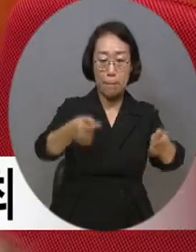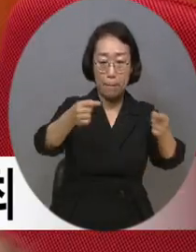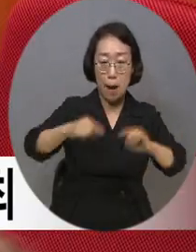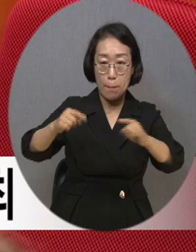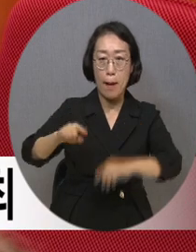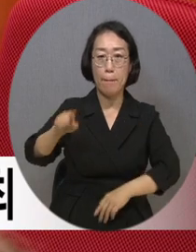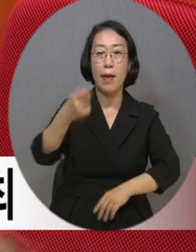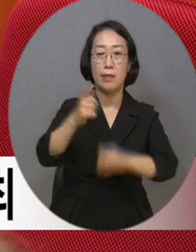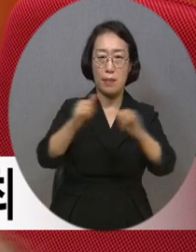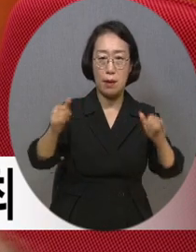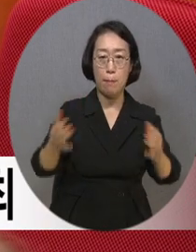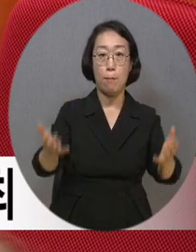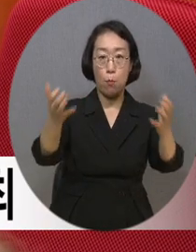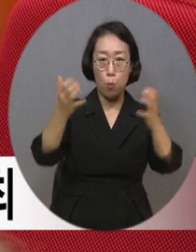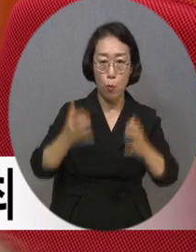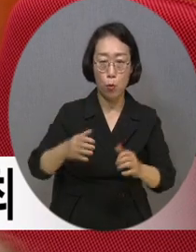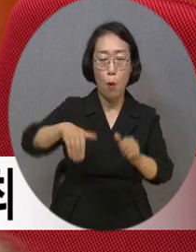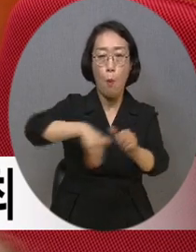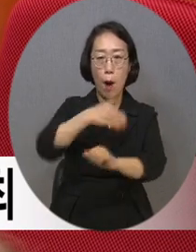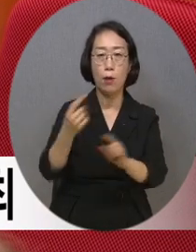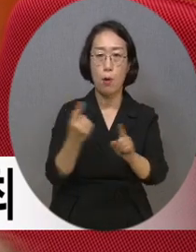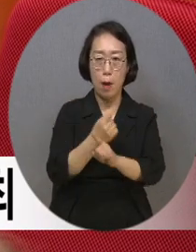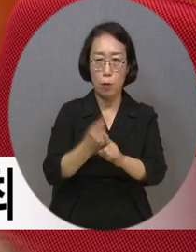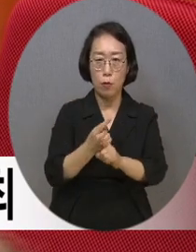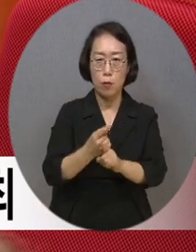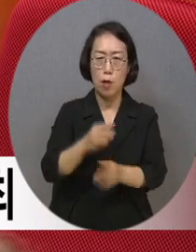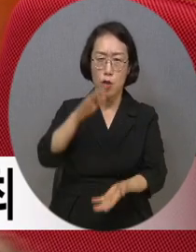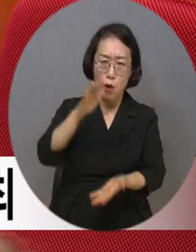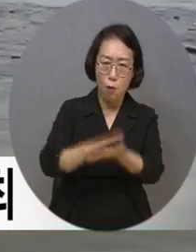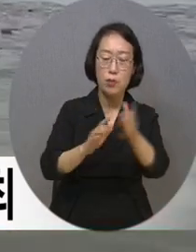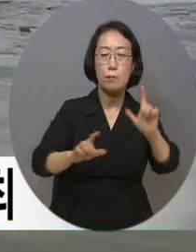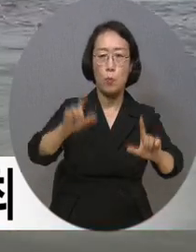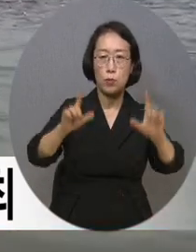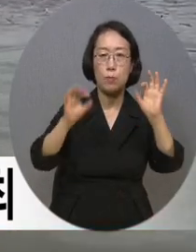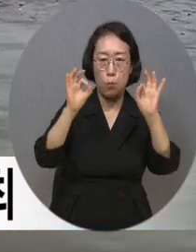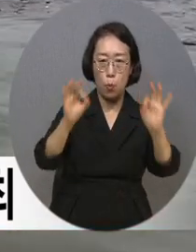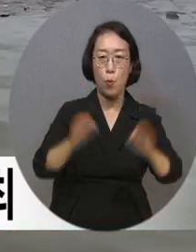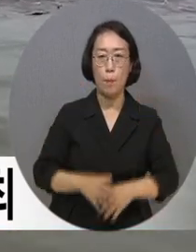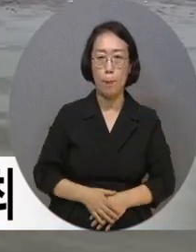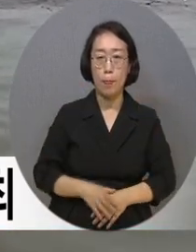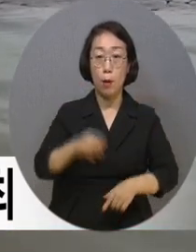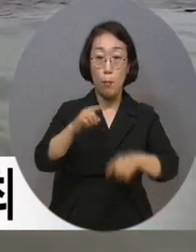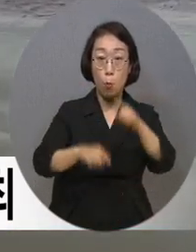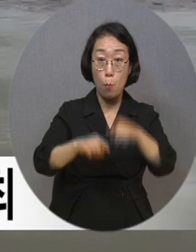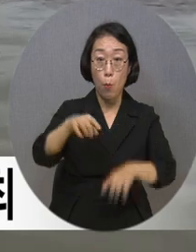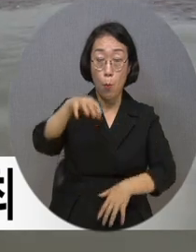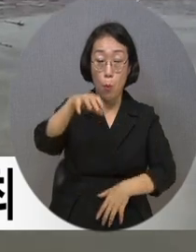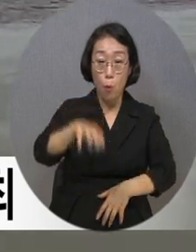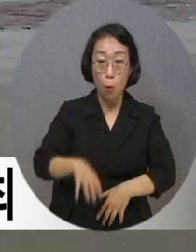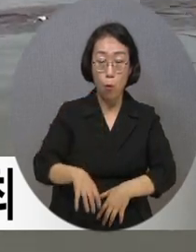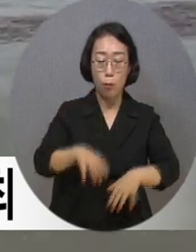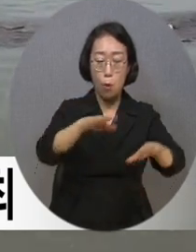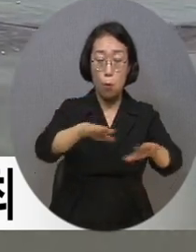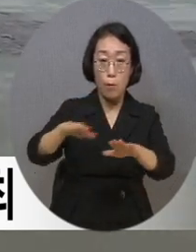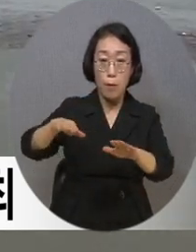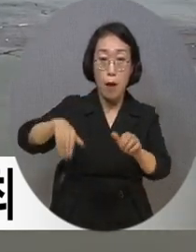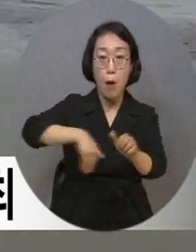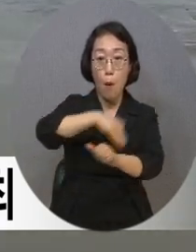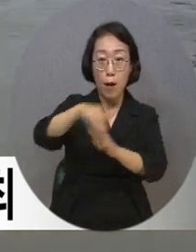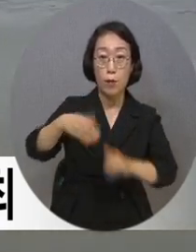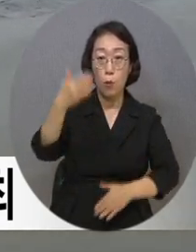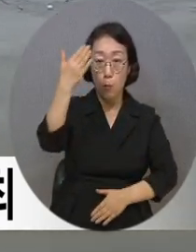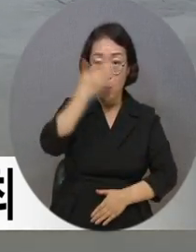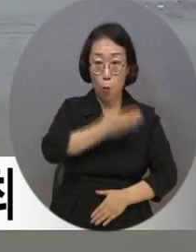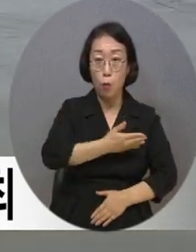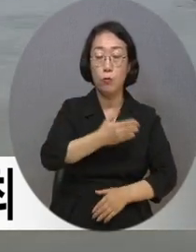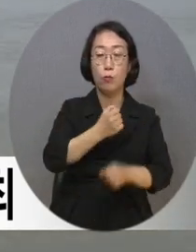참석해 환경 개선에 대한 열의를 보여줬습니다. 목포시는 해양 환경 보호 인식 개선 교육을